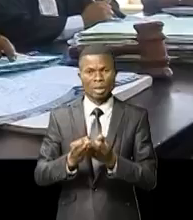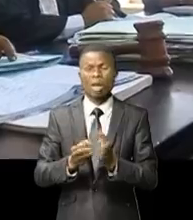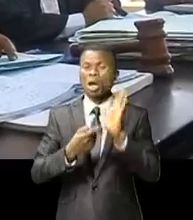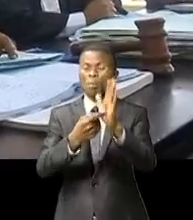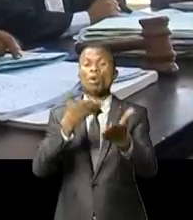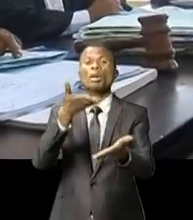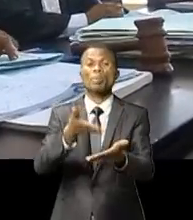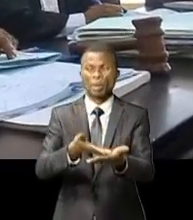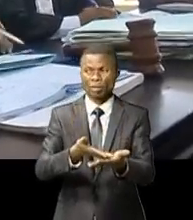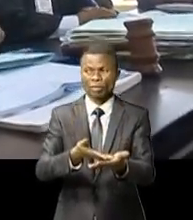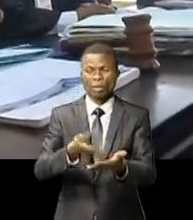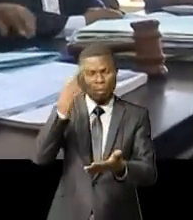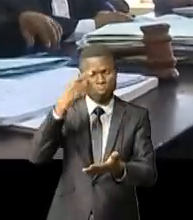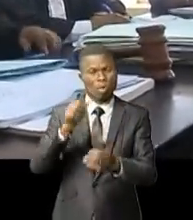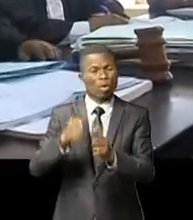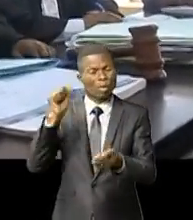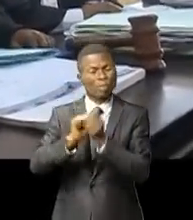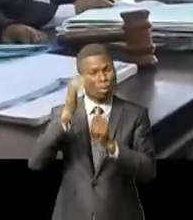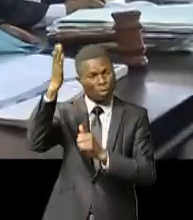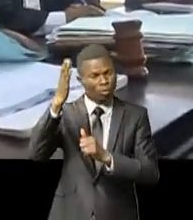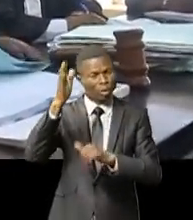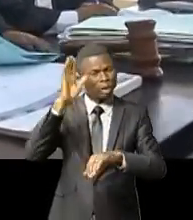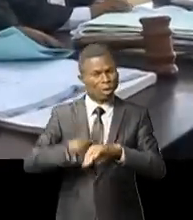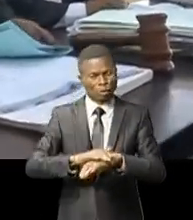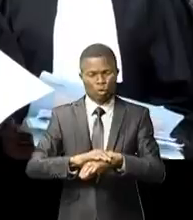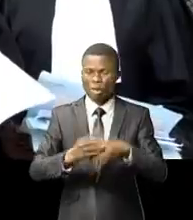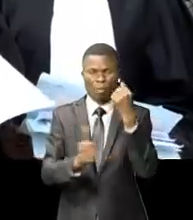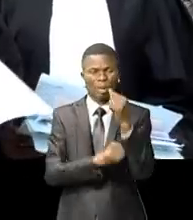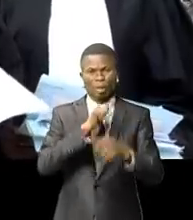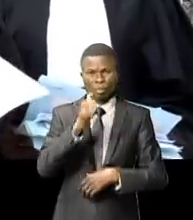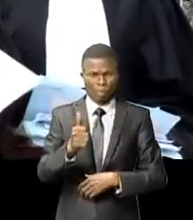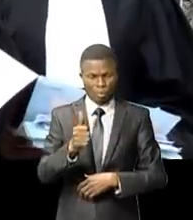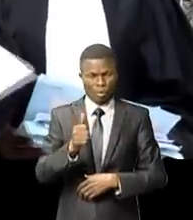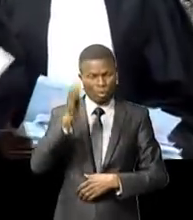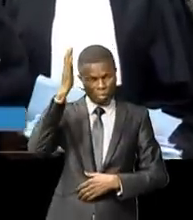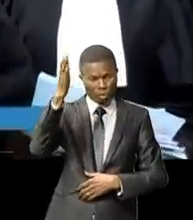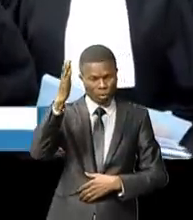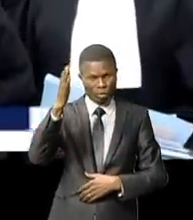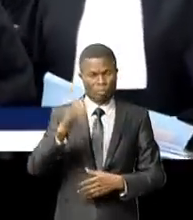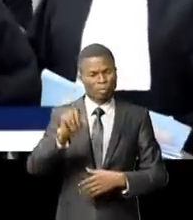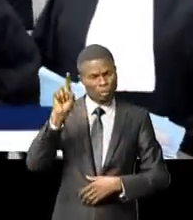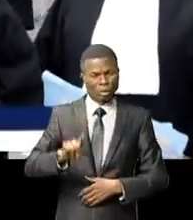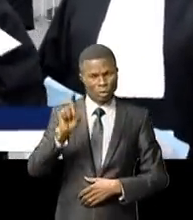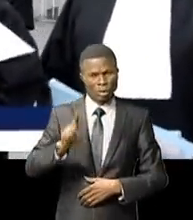précautions doivent être prises pour éviter qu'une telle situation ne se reproduise à l'avenir. Et il ne faut